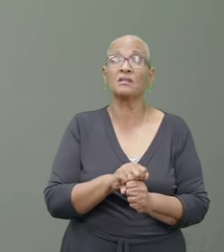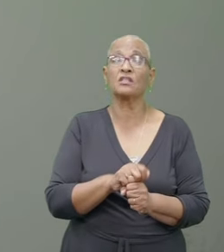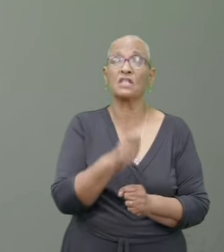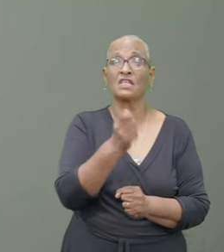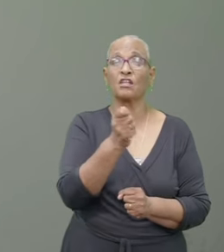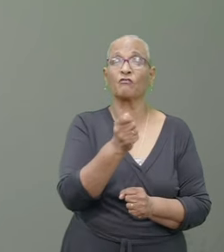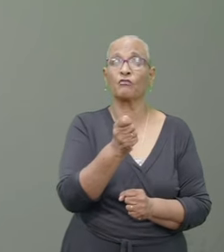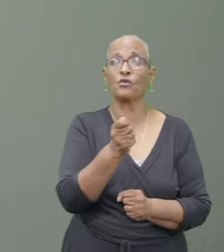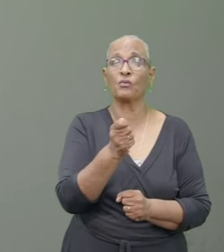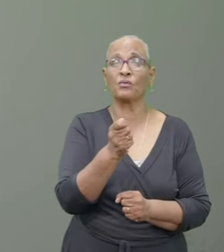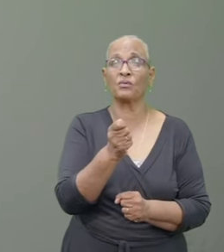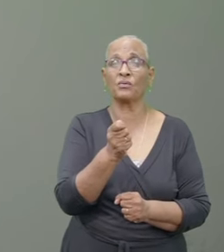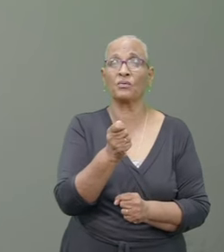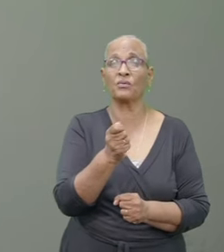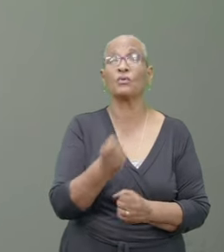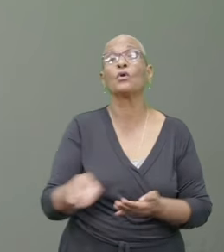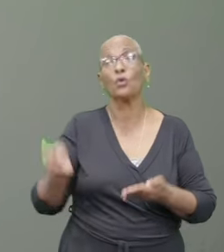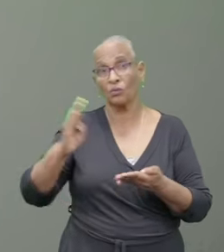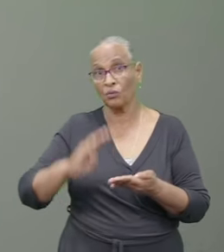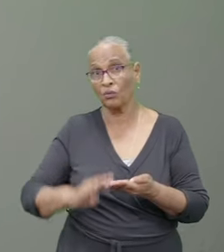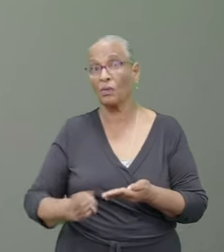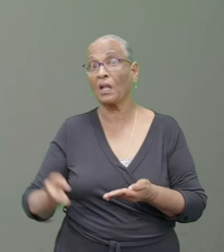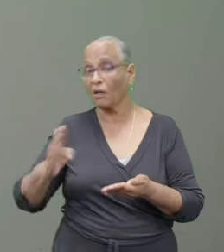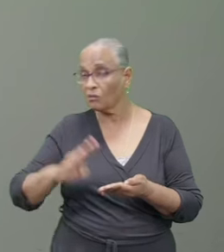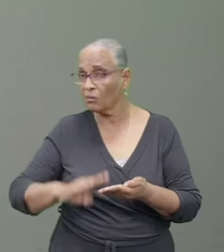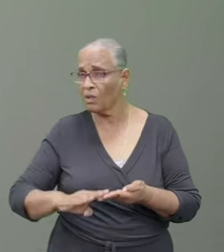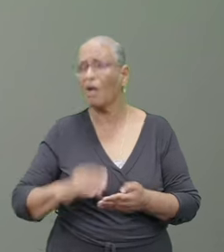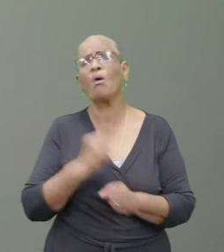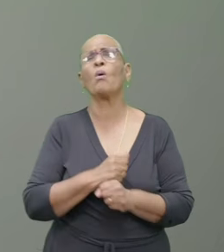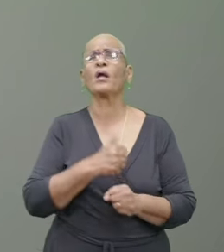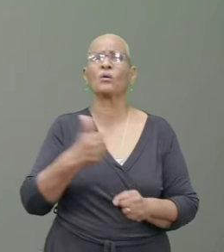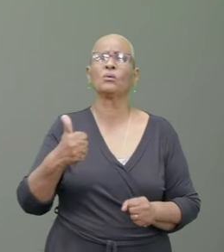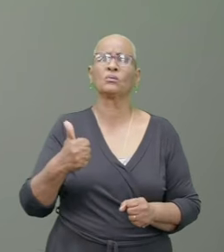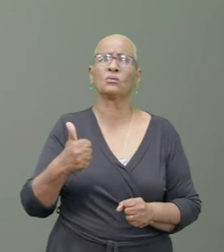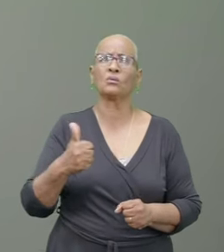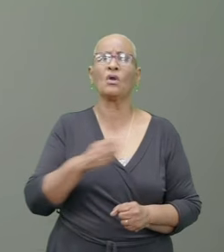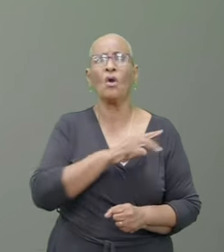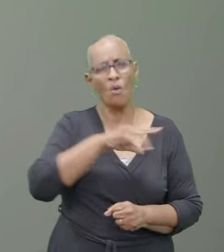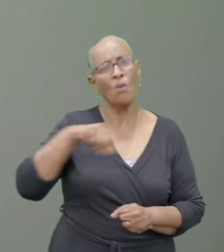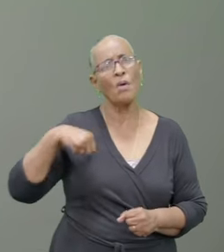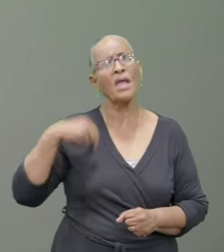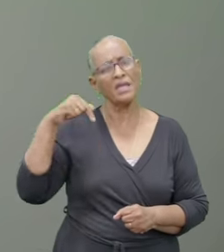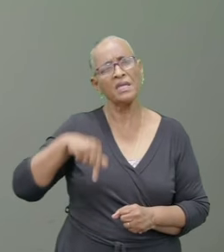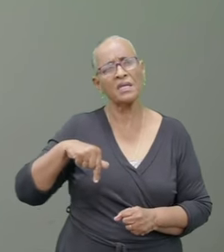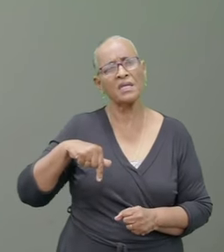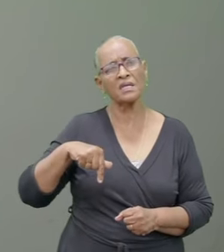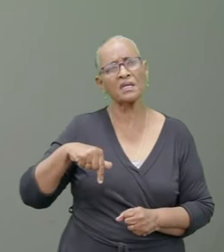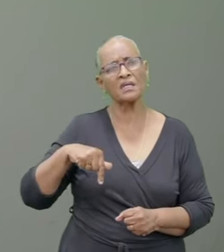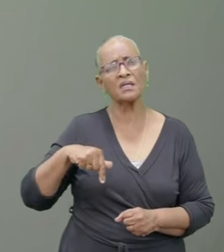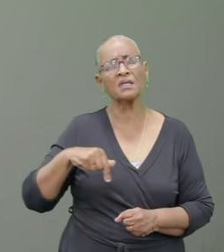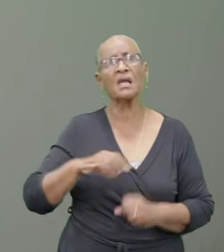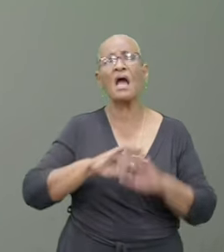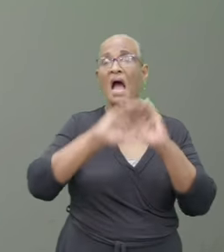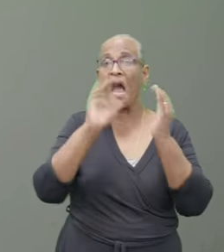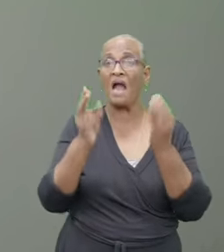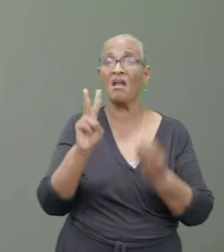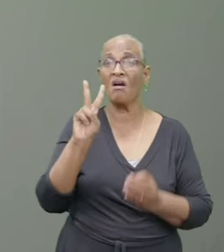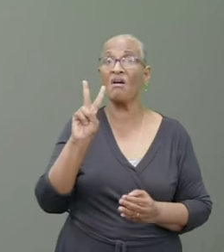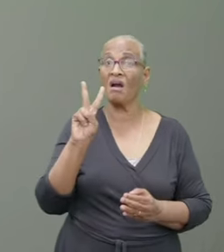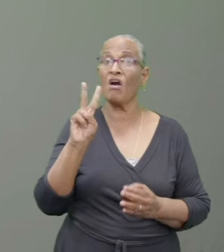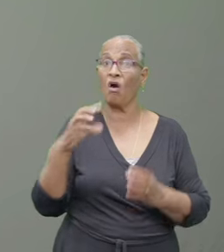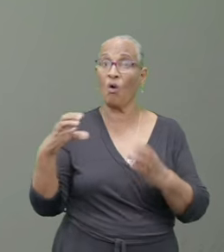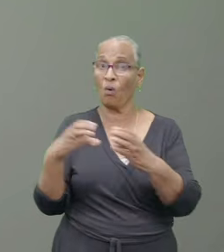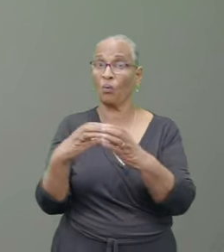Toelagen zijn functioneel. En we hebben een cultuur in Suriname, een traditie gehad. Alle bonden, alle